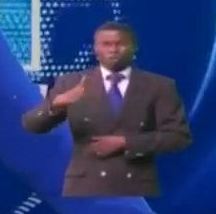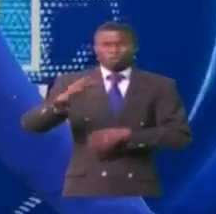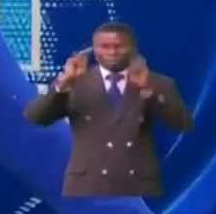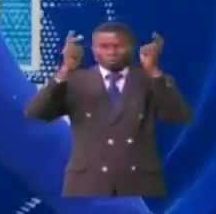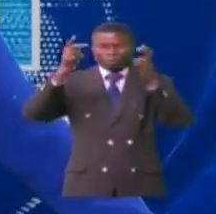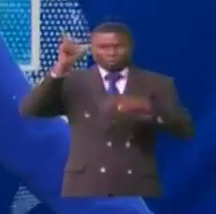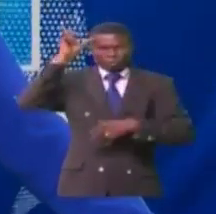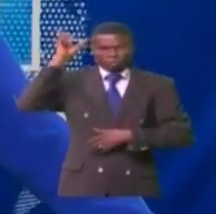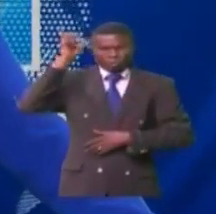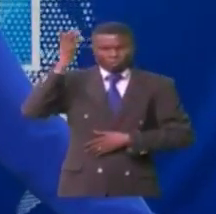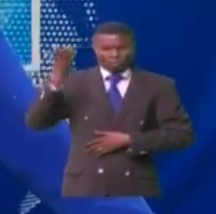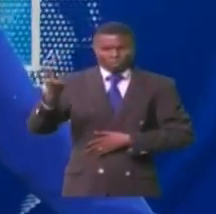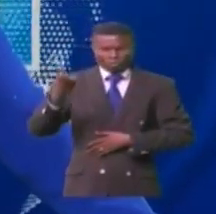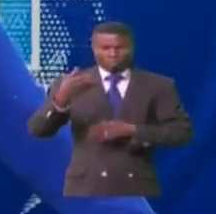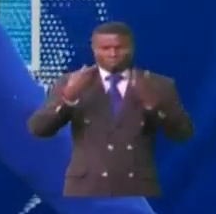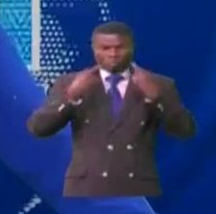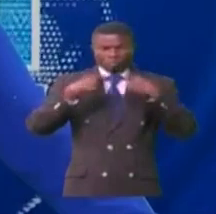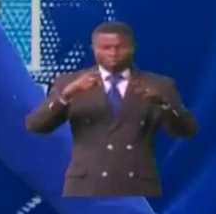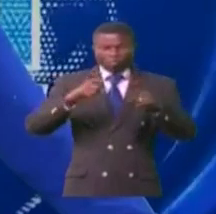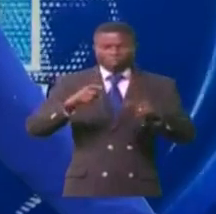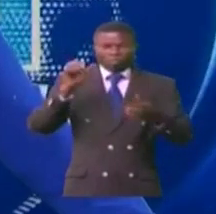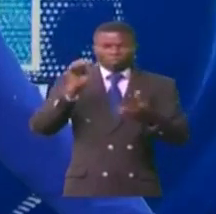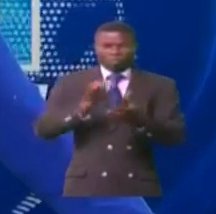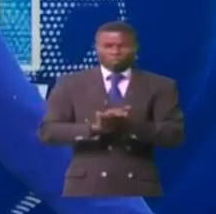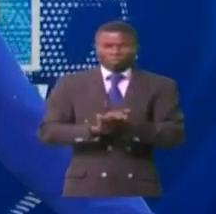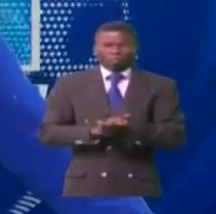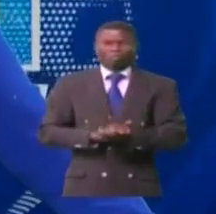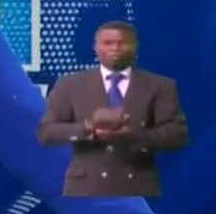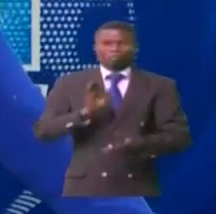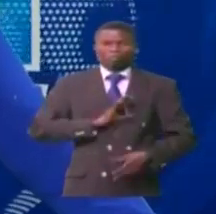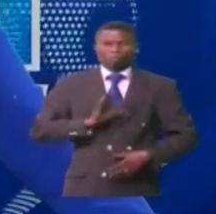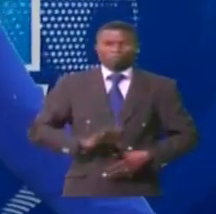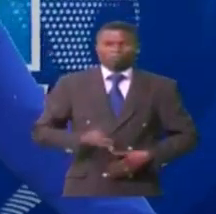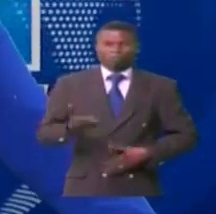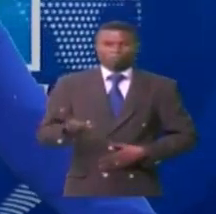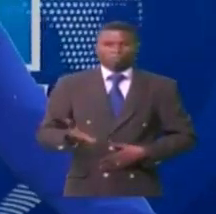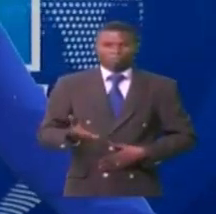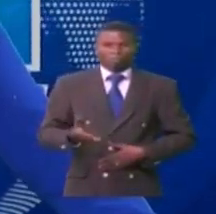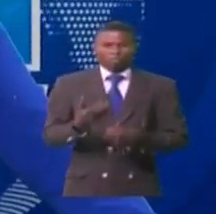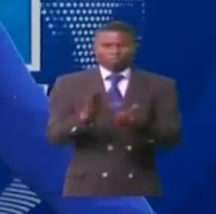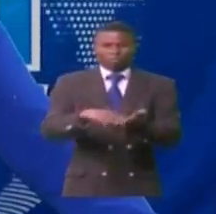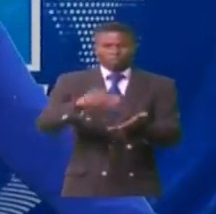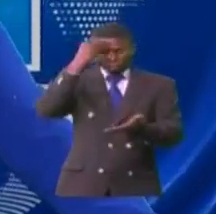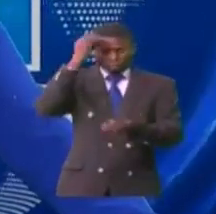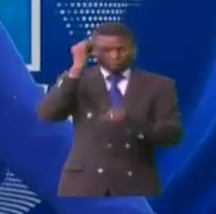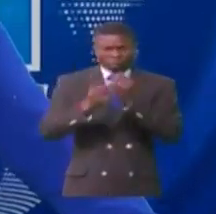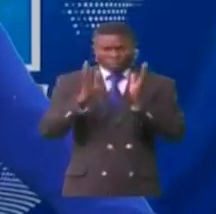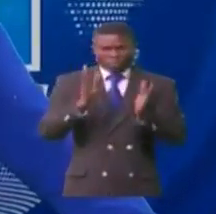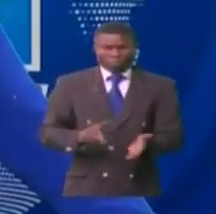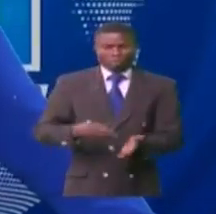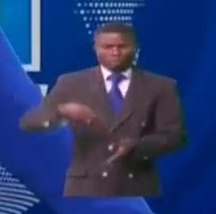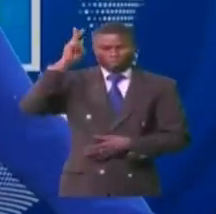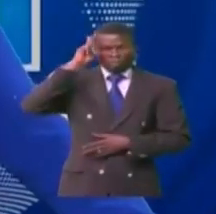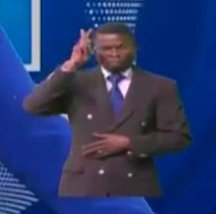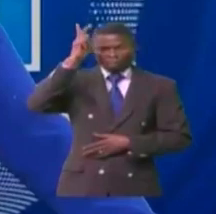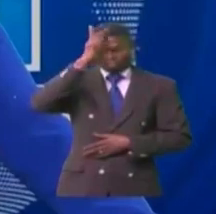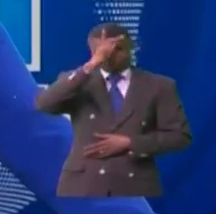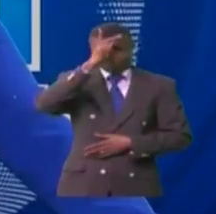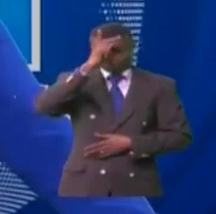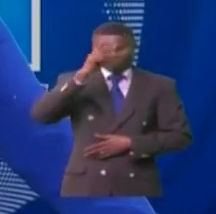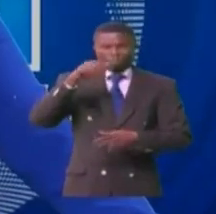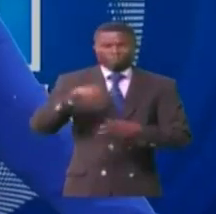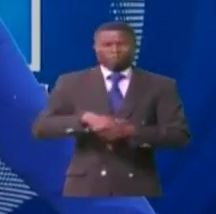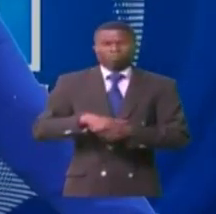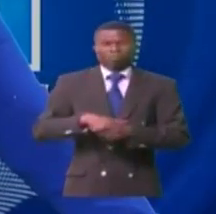ville de Lubumbashi. C'est ce qu'annonçait la première dame de la République, Denise Nyakirochi-Sekedi, aux élèves finalistes du Haut-Katanga. C'était au